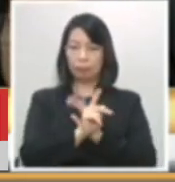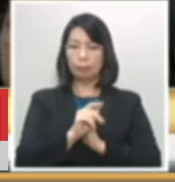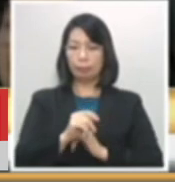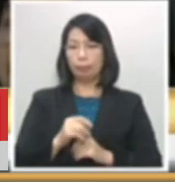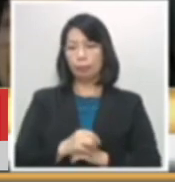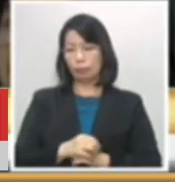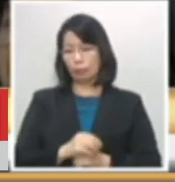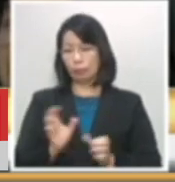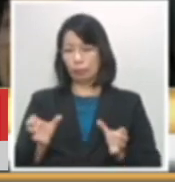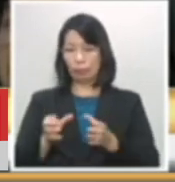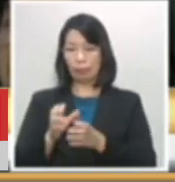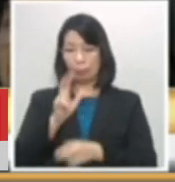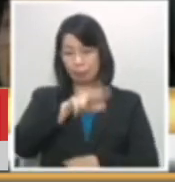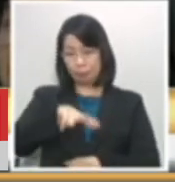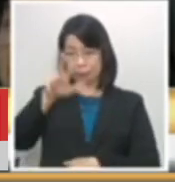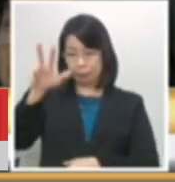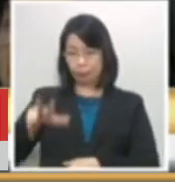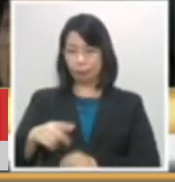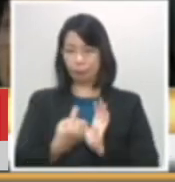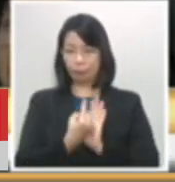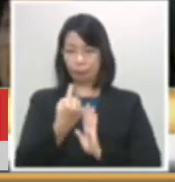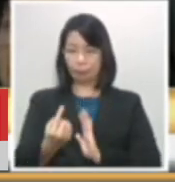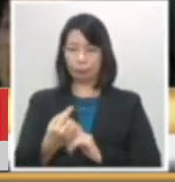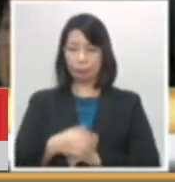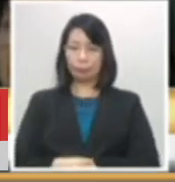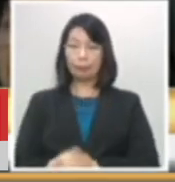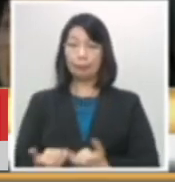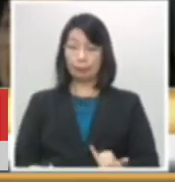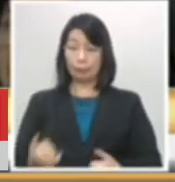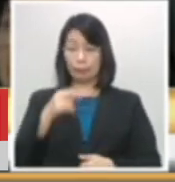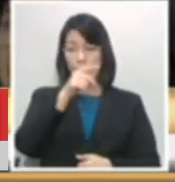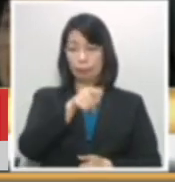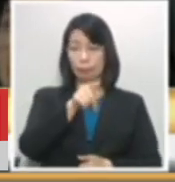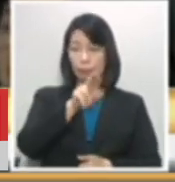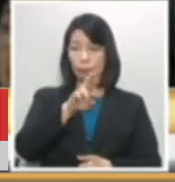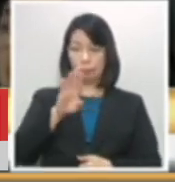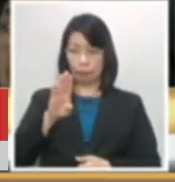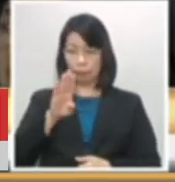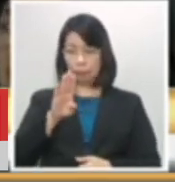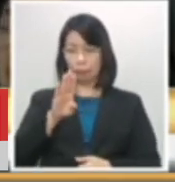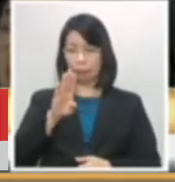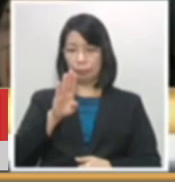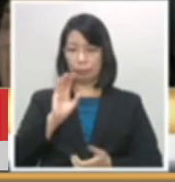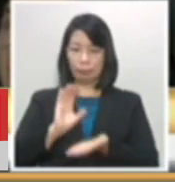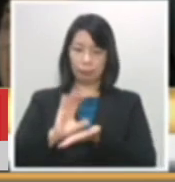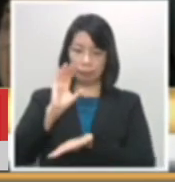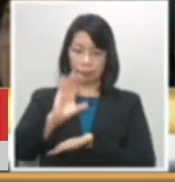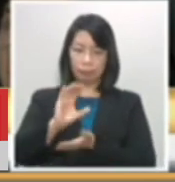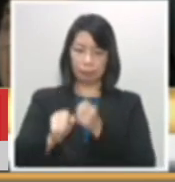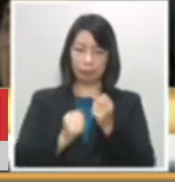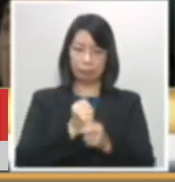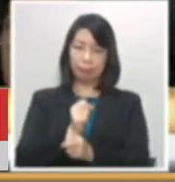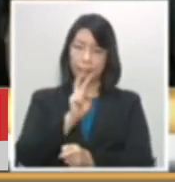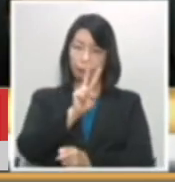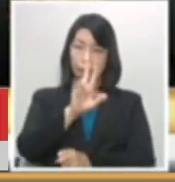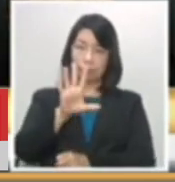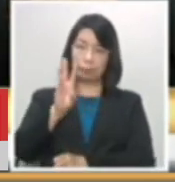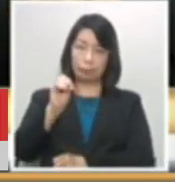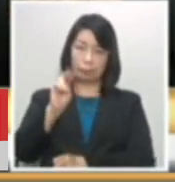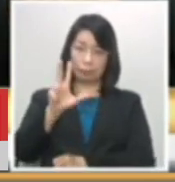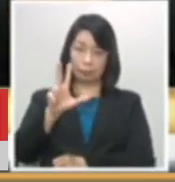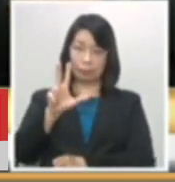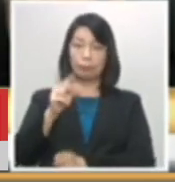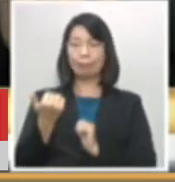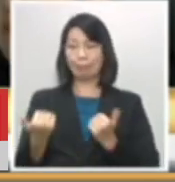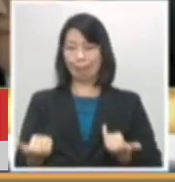ร่างพระราชบัญญัติงบประมาณรายจ่ายประจำปีงบประมาณ2563ถือเป็นกฎห